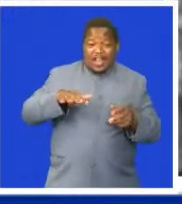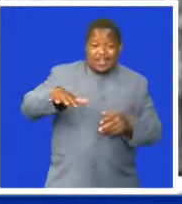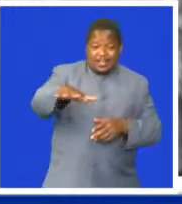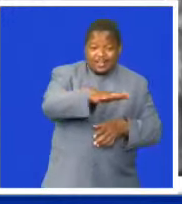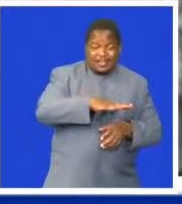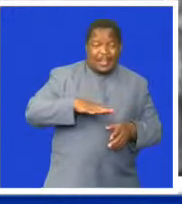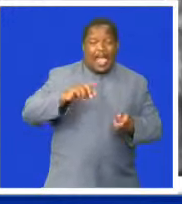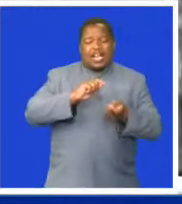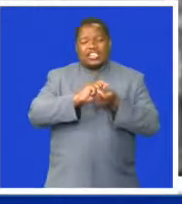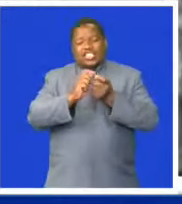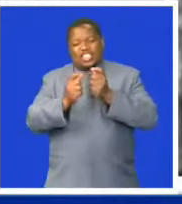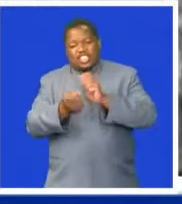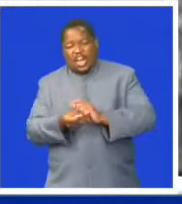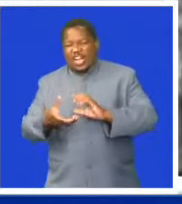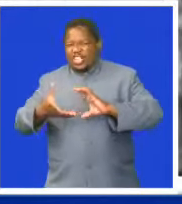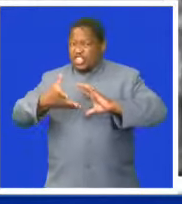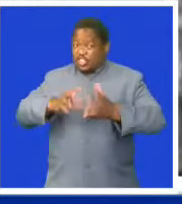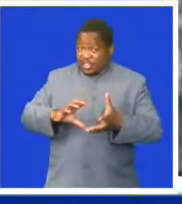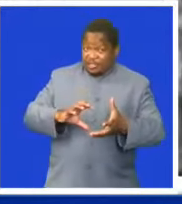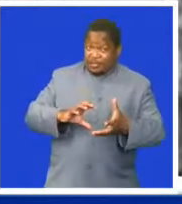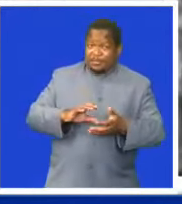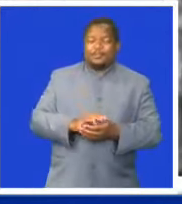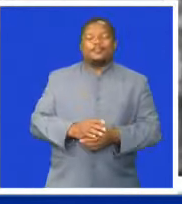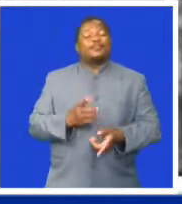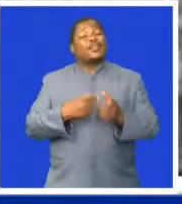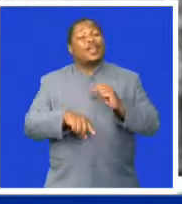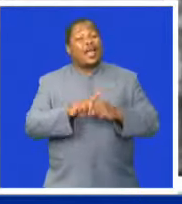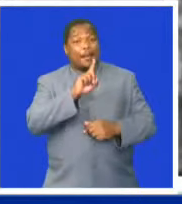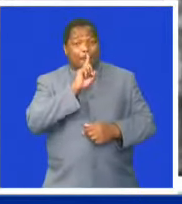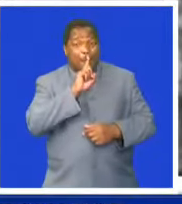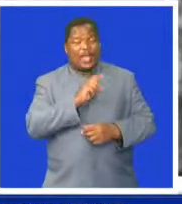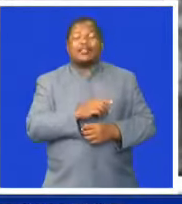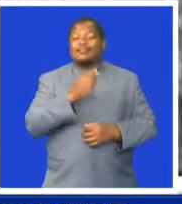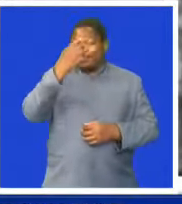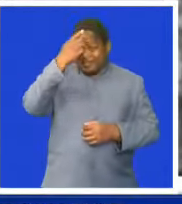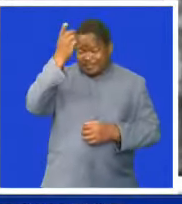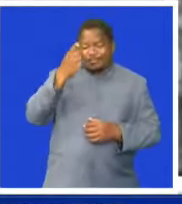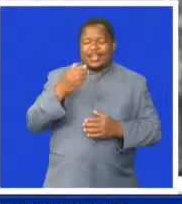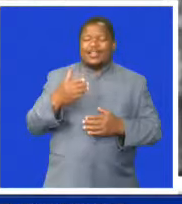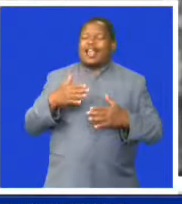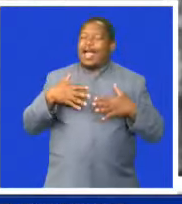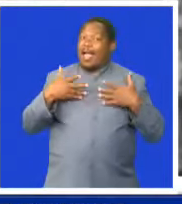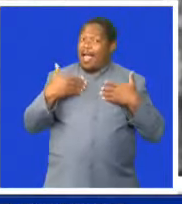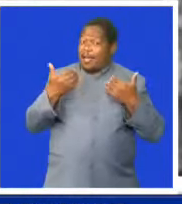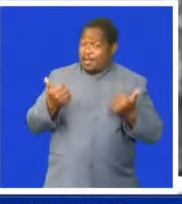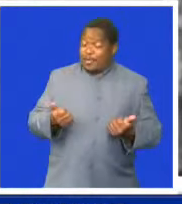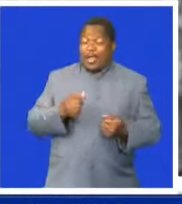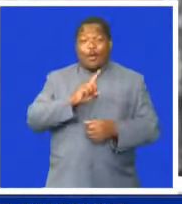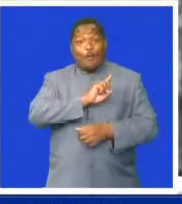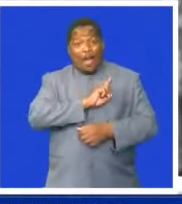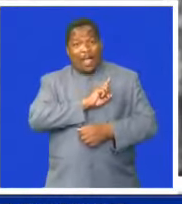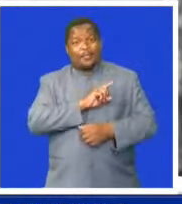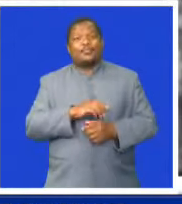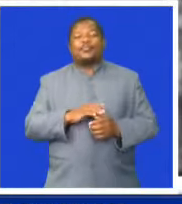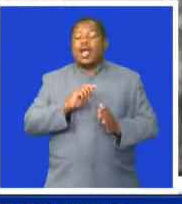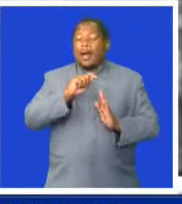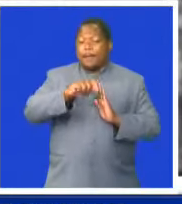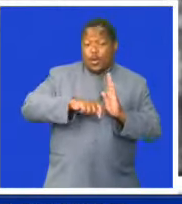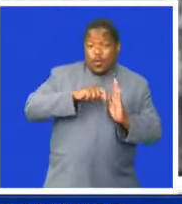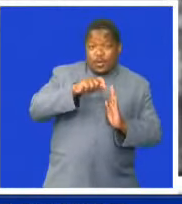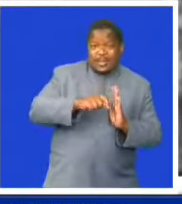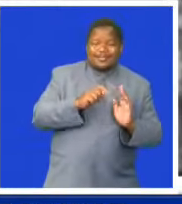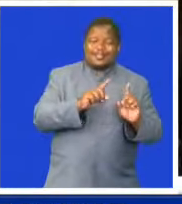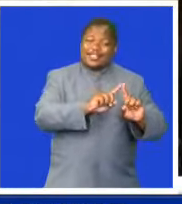ukuthi kuko konke lokho tikhona tinhlelo lesetendiwa tekokuthi singalibambisa